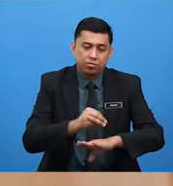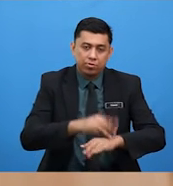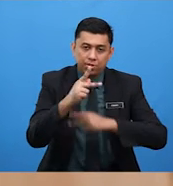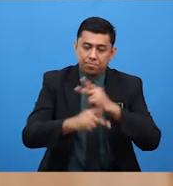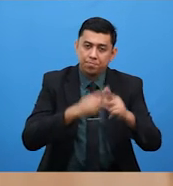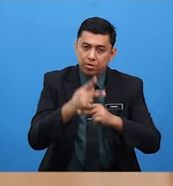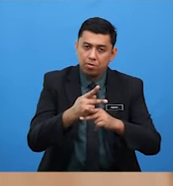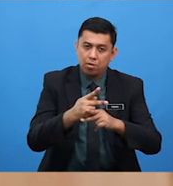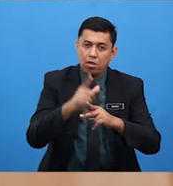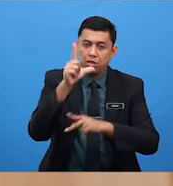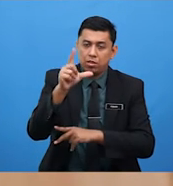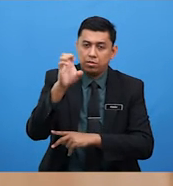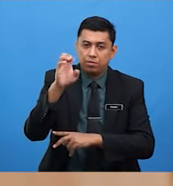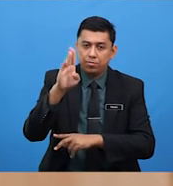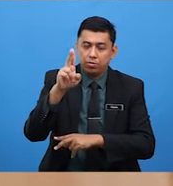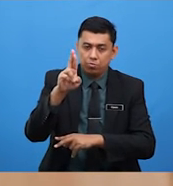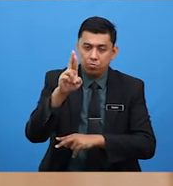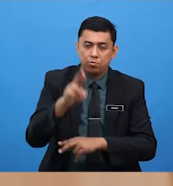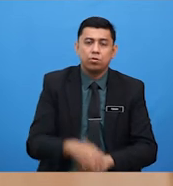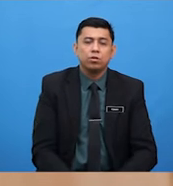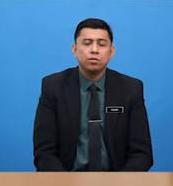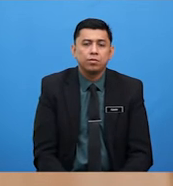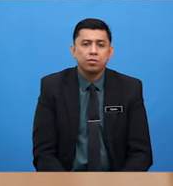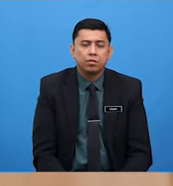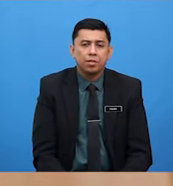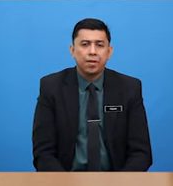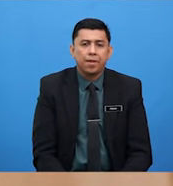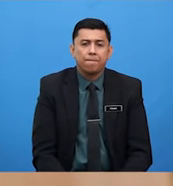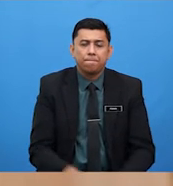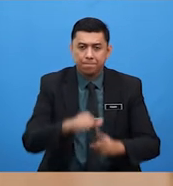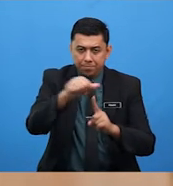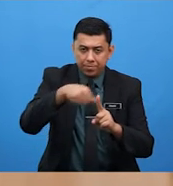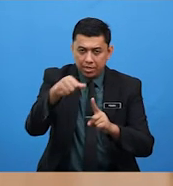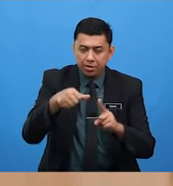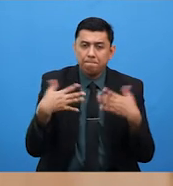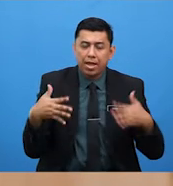Semasa proses peleburan, pepejal mengirap haba apabila dipanaskan.